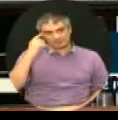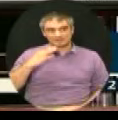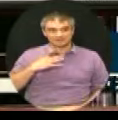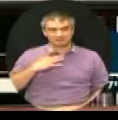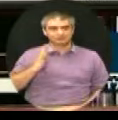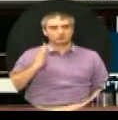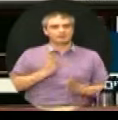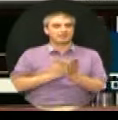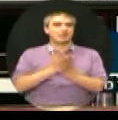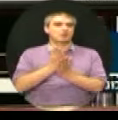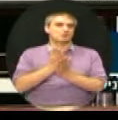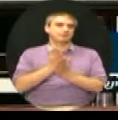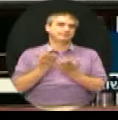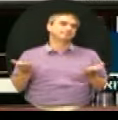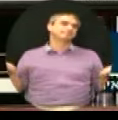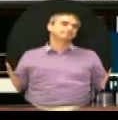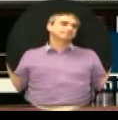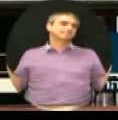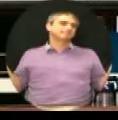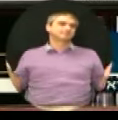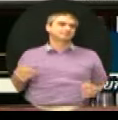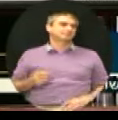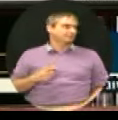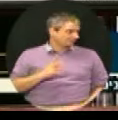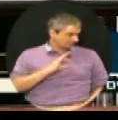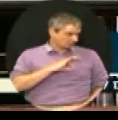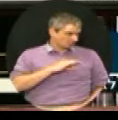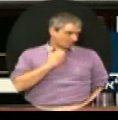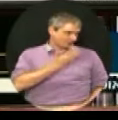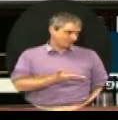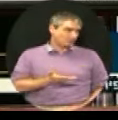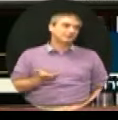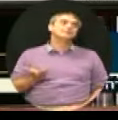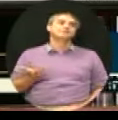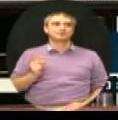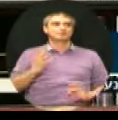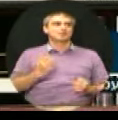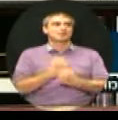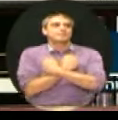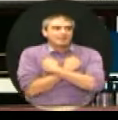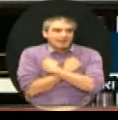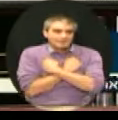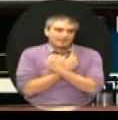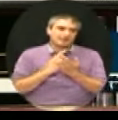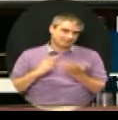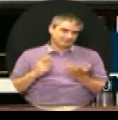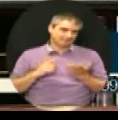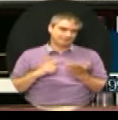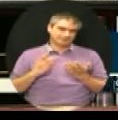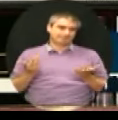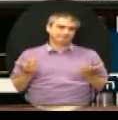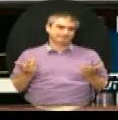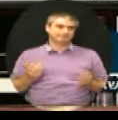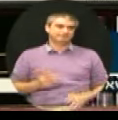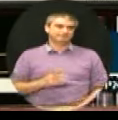לדעתי, מדי הגון, מדי ישר. ממש תכונה מגונה, כן. מדי מחבק ומתכוון לחיבוק